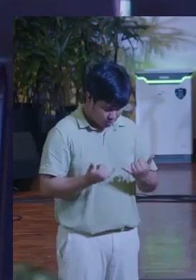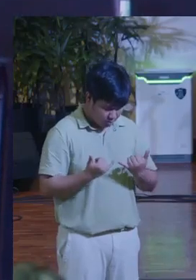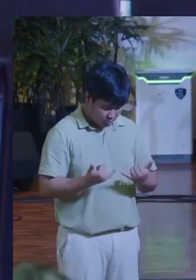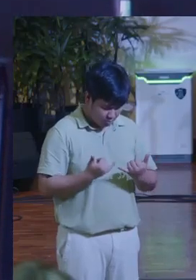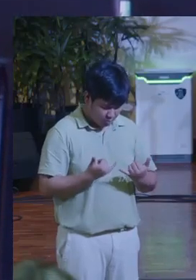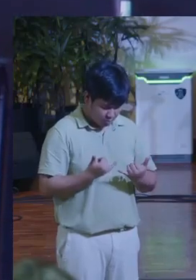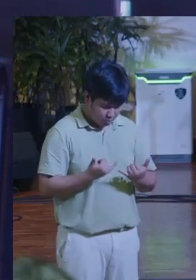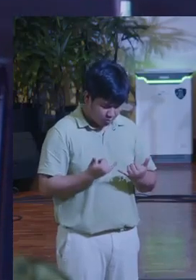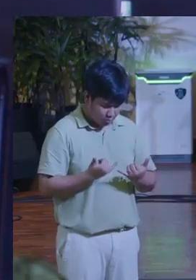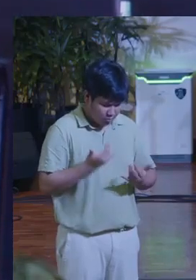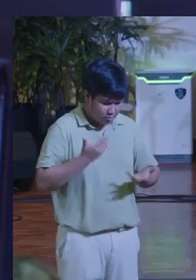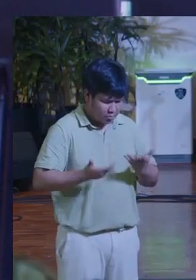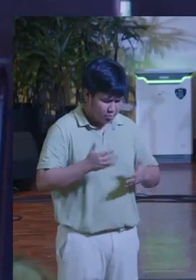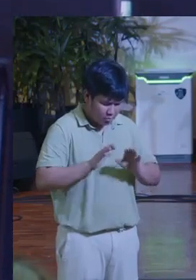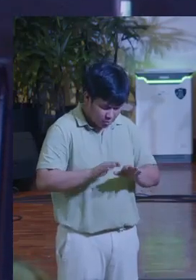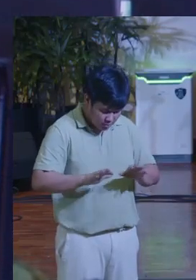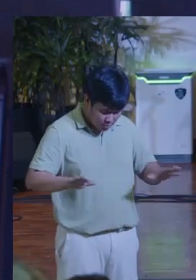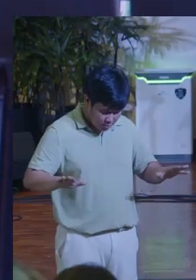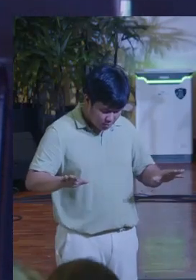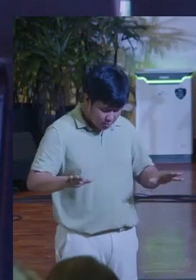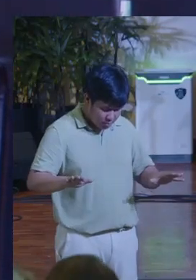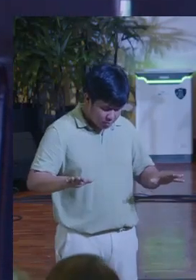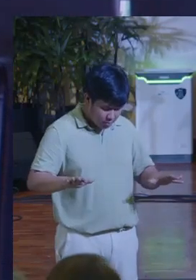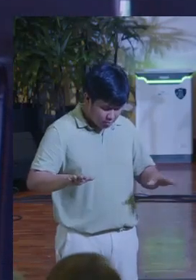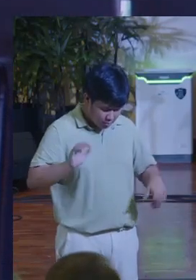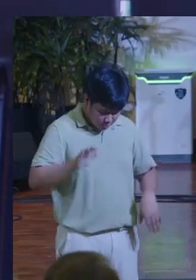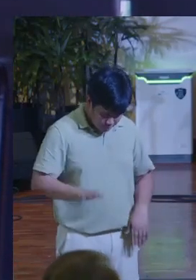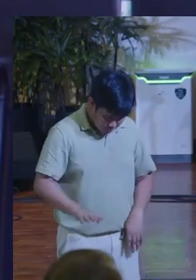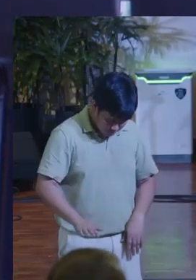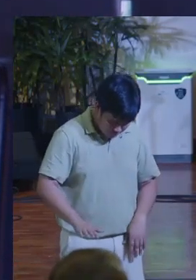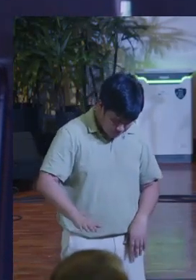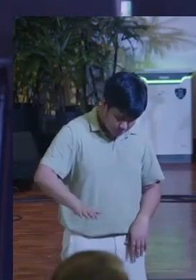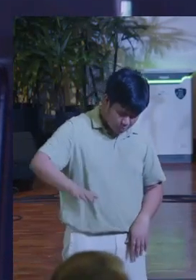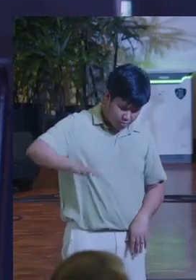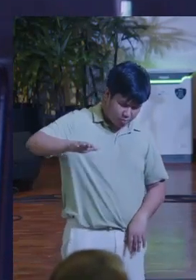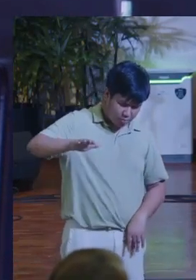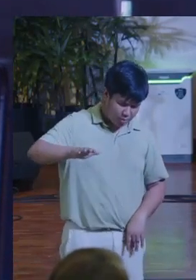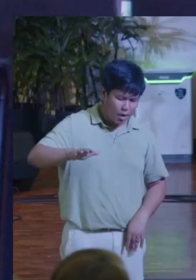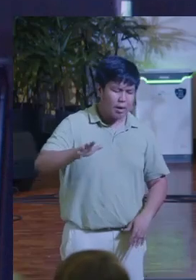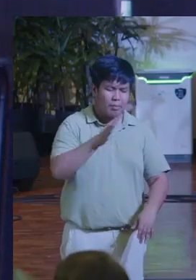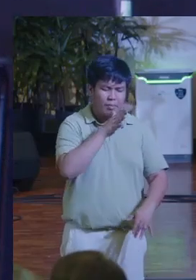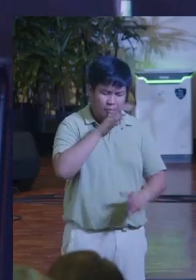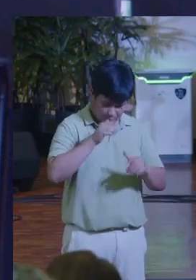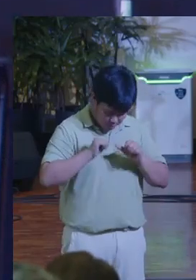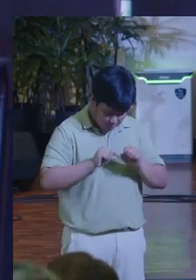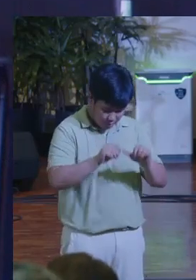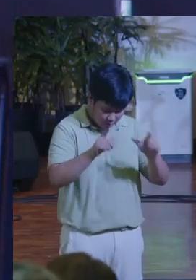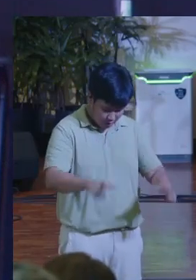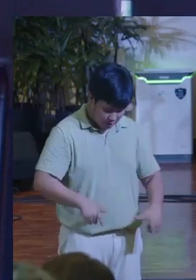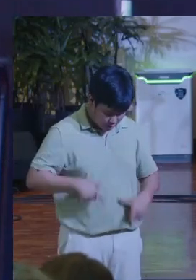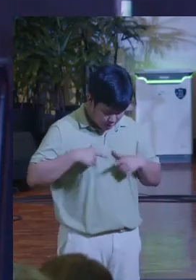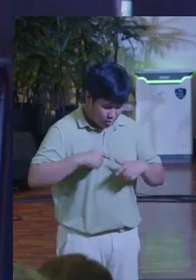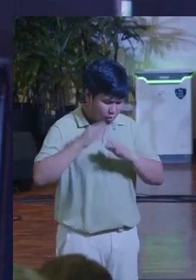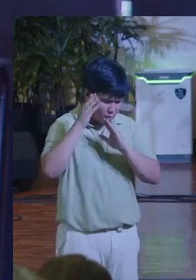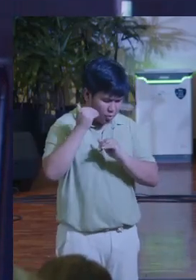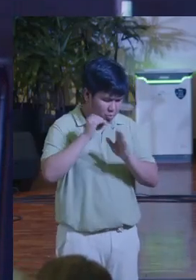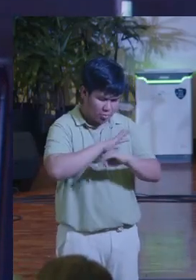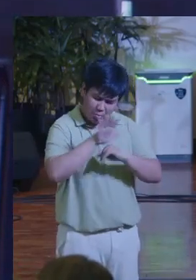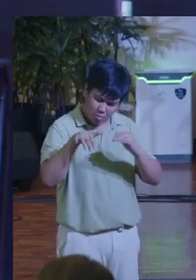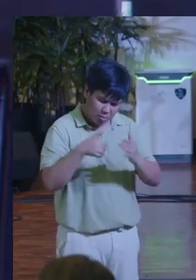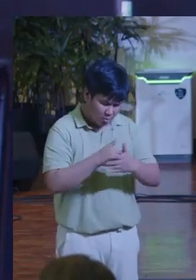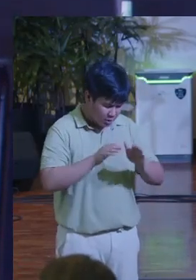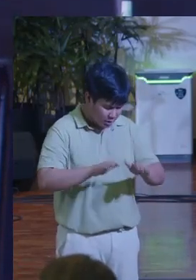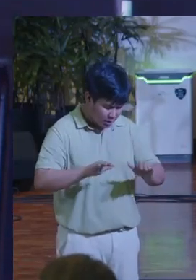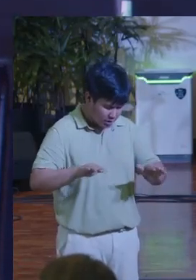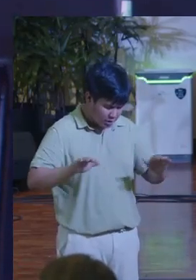mga anak at buhay pa ang kanilang mga ina, ang dalangin ko, Panginoon,